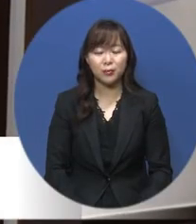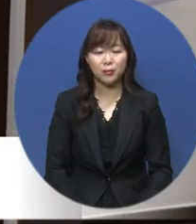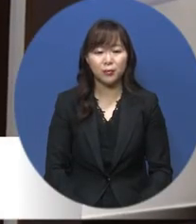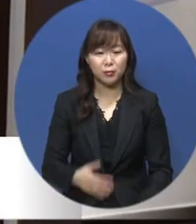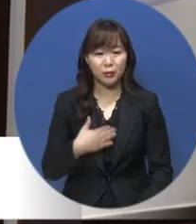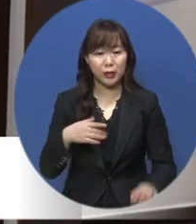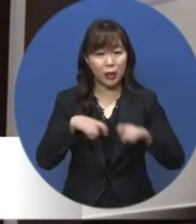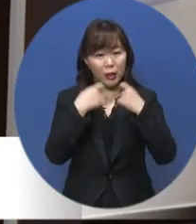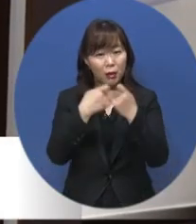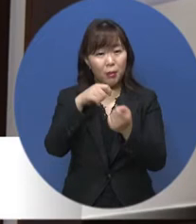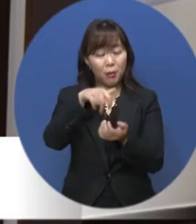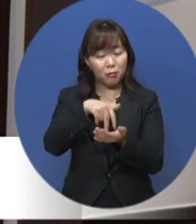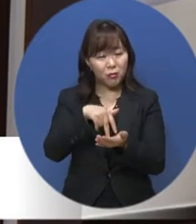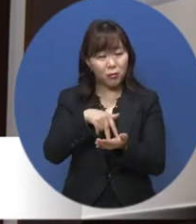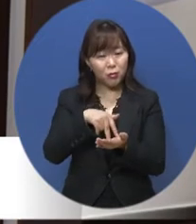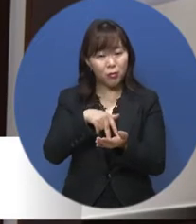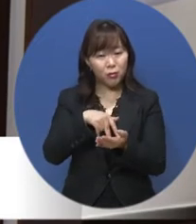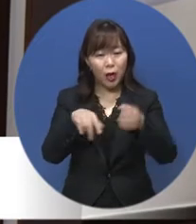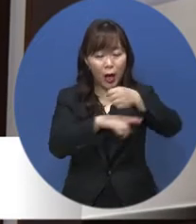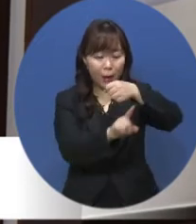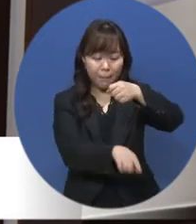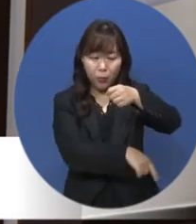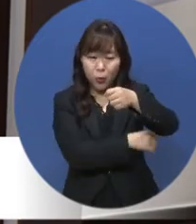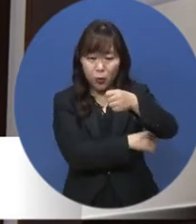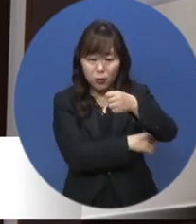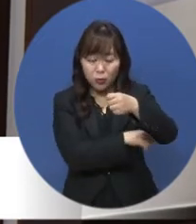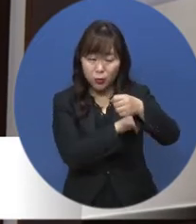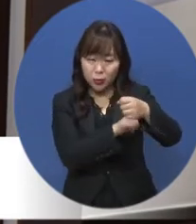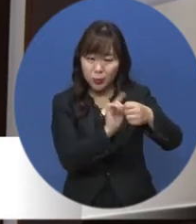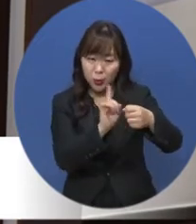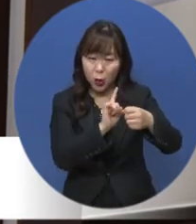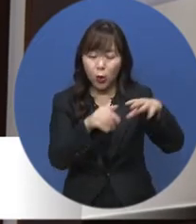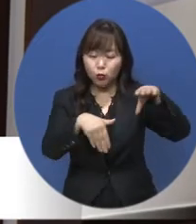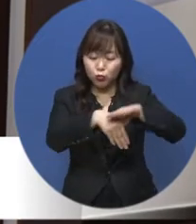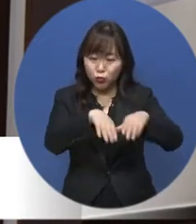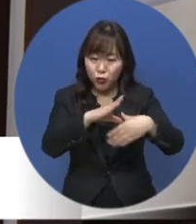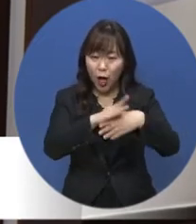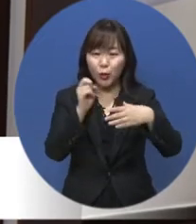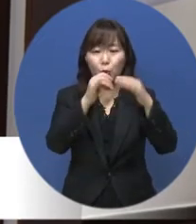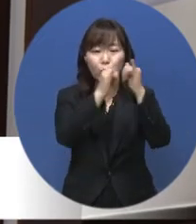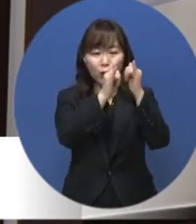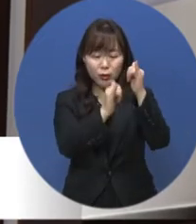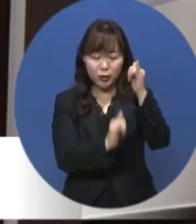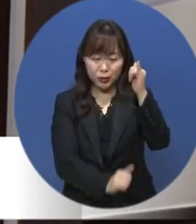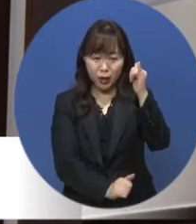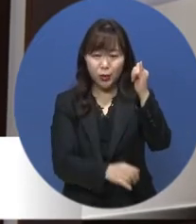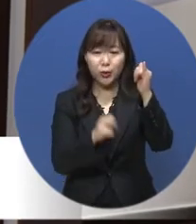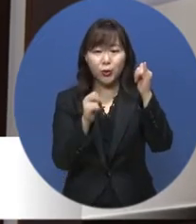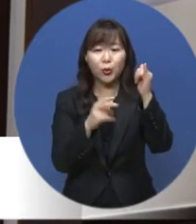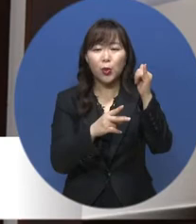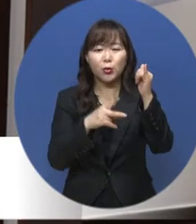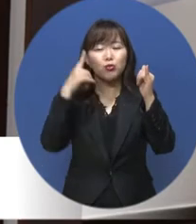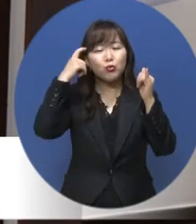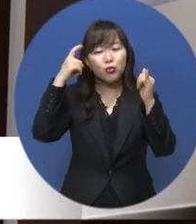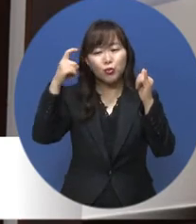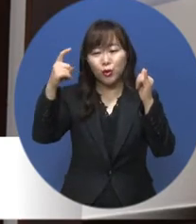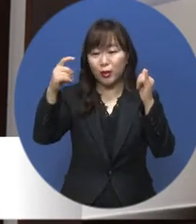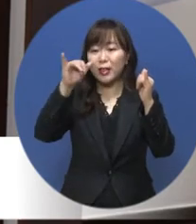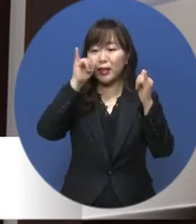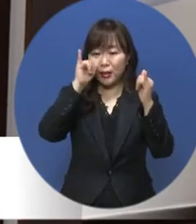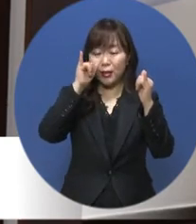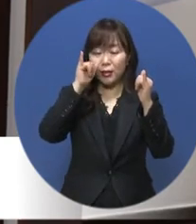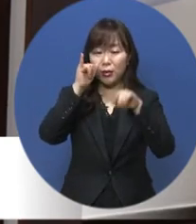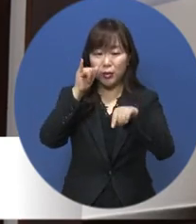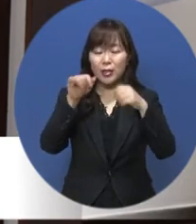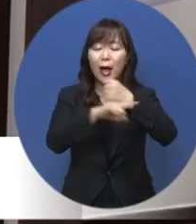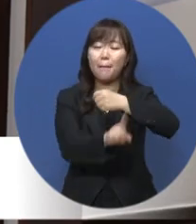한복은 이제 제 개인적으로는 그렇게 생각이 드는 것 같아요. 문화와 역사와 그리고 또 어떻게 보면 추억이 있는 것이